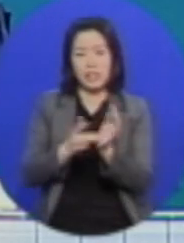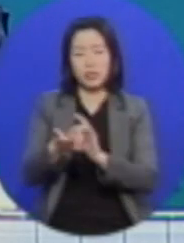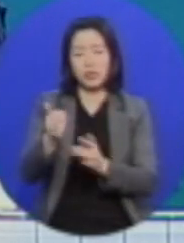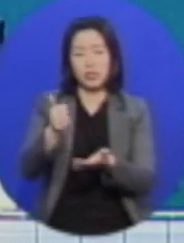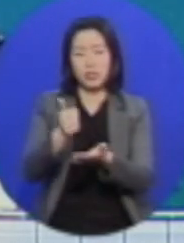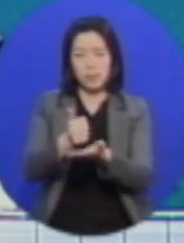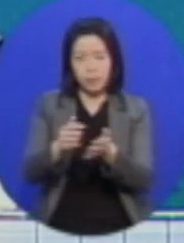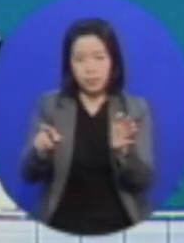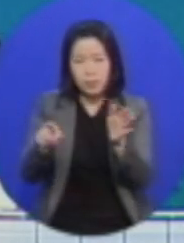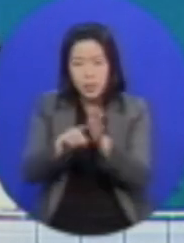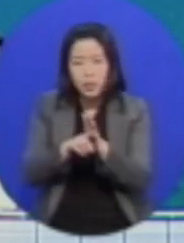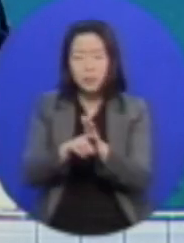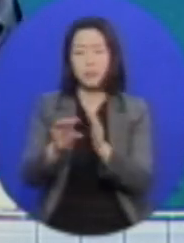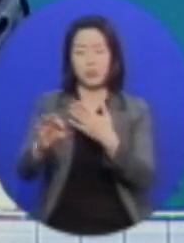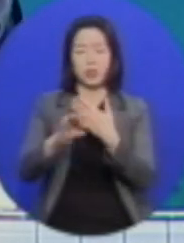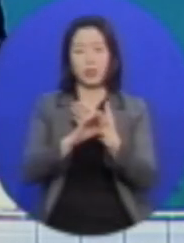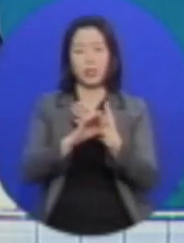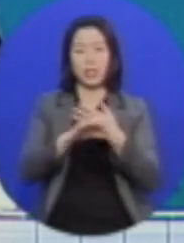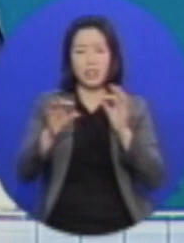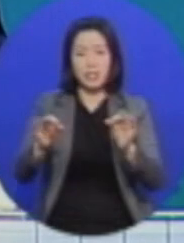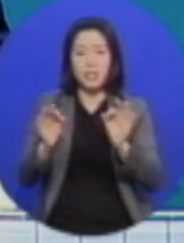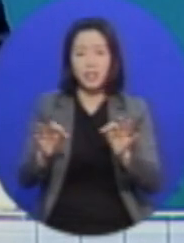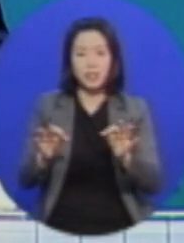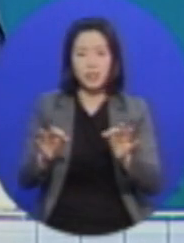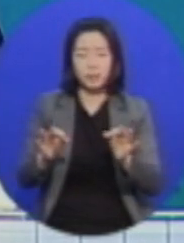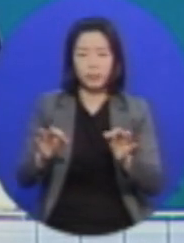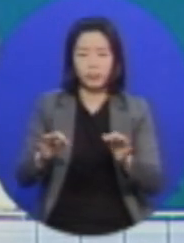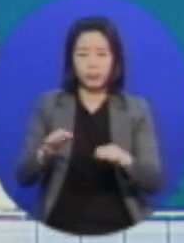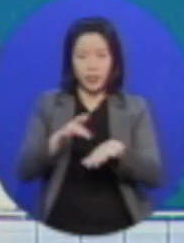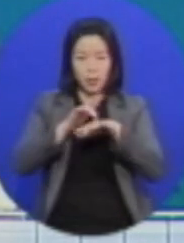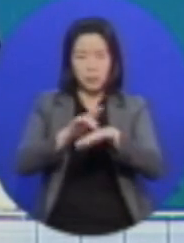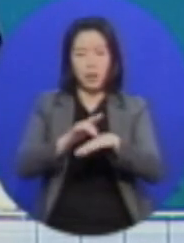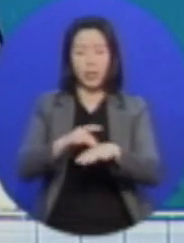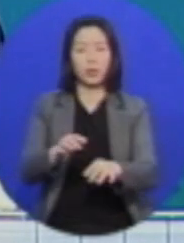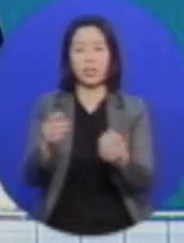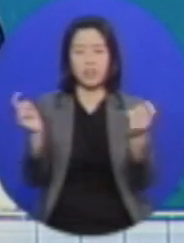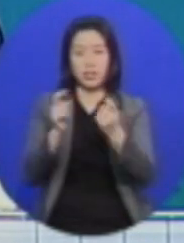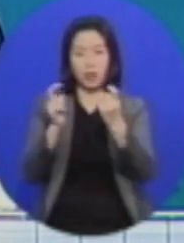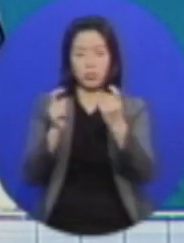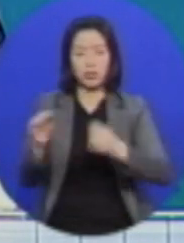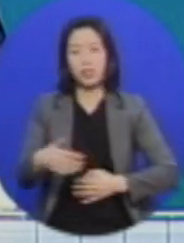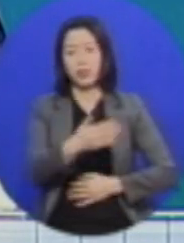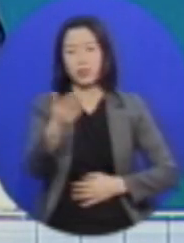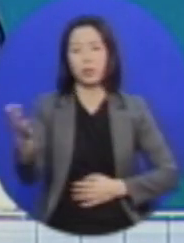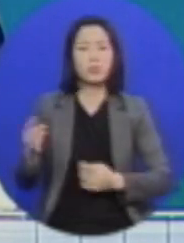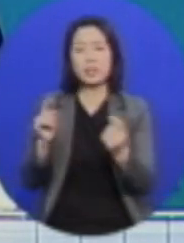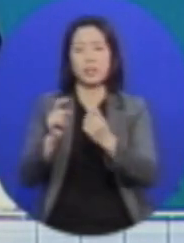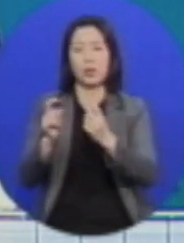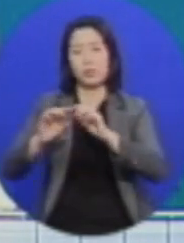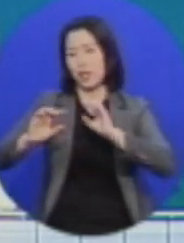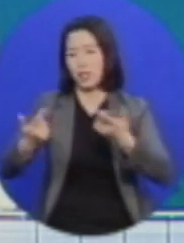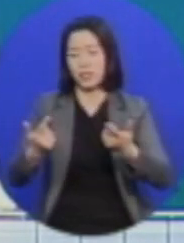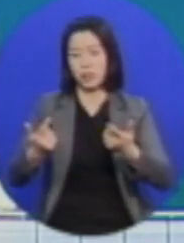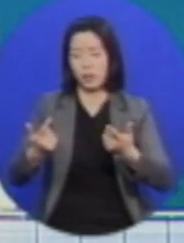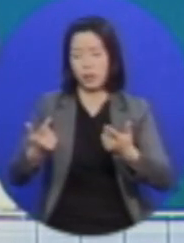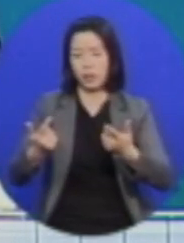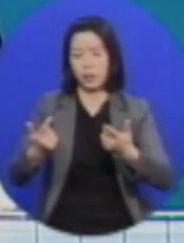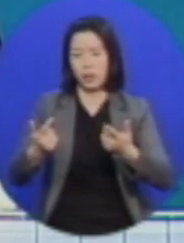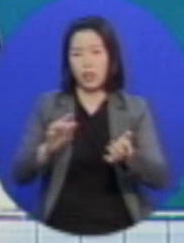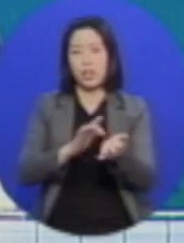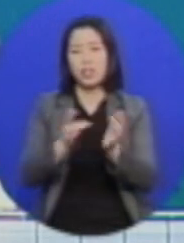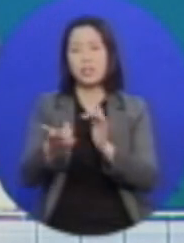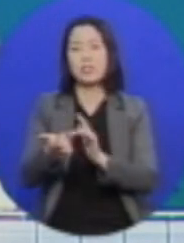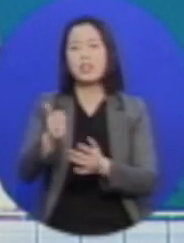예수님을 미드 시계 되면 이제는 마교에 싸움은 여러분의 싸움이 아닙니다 예수님과